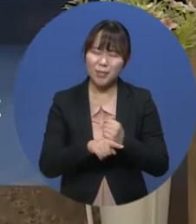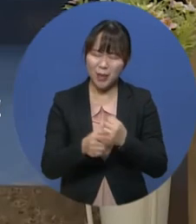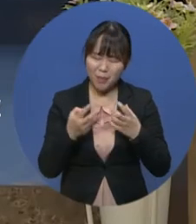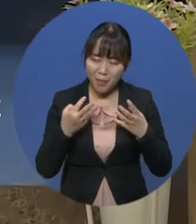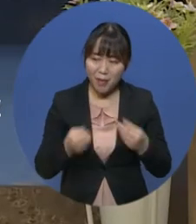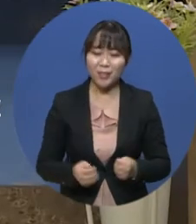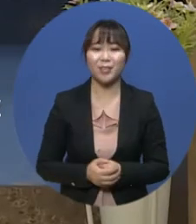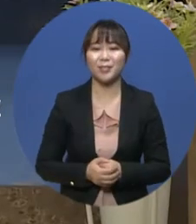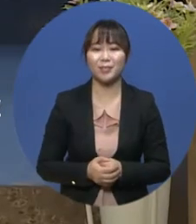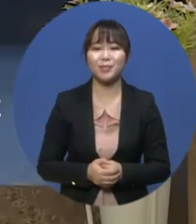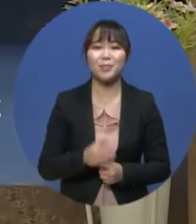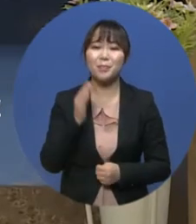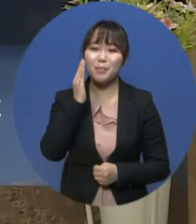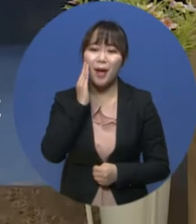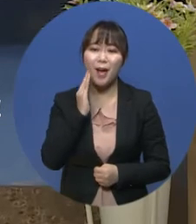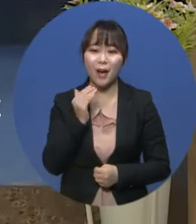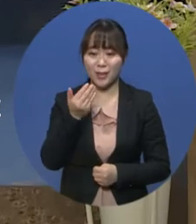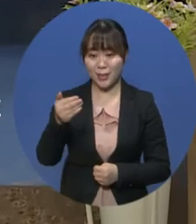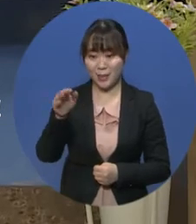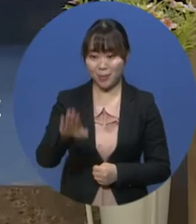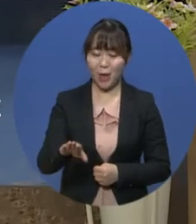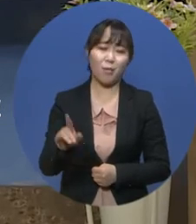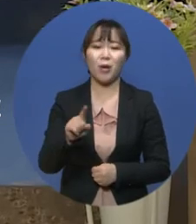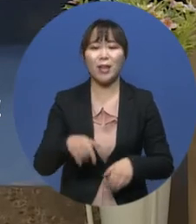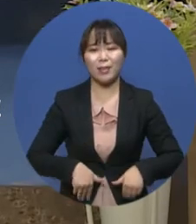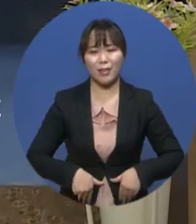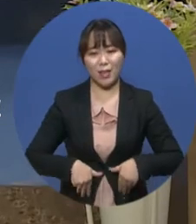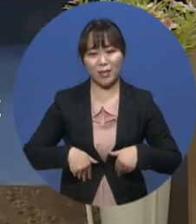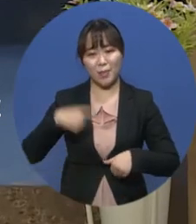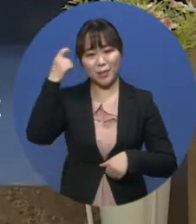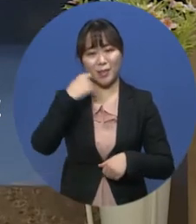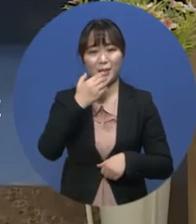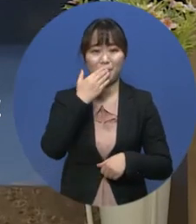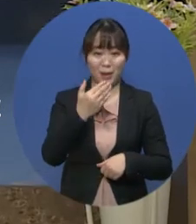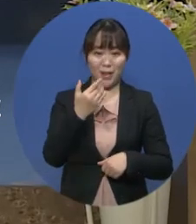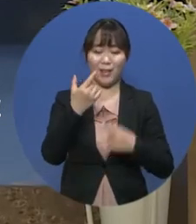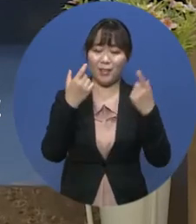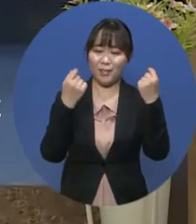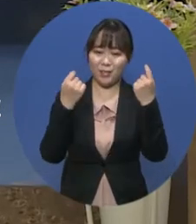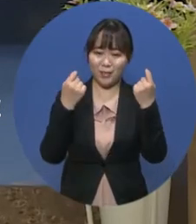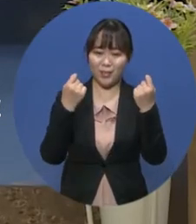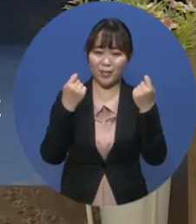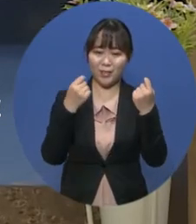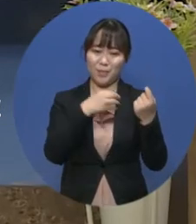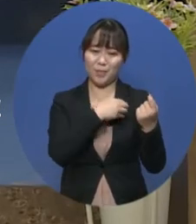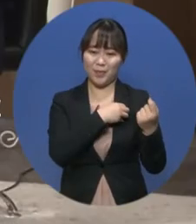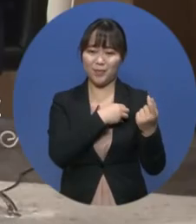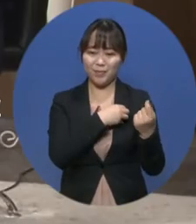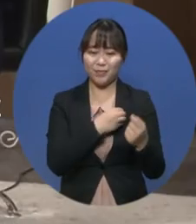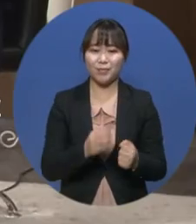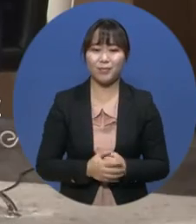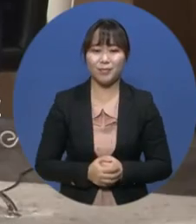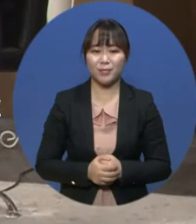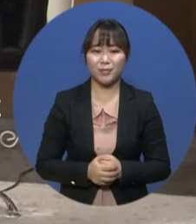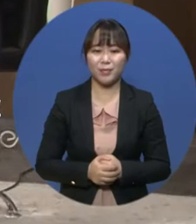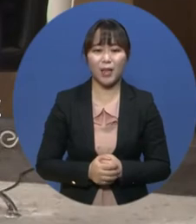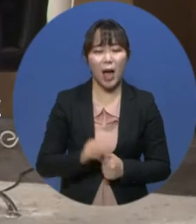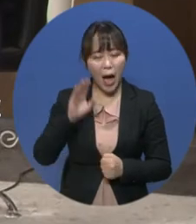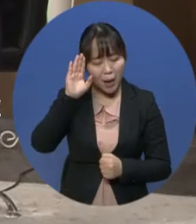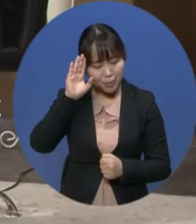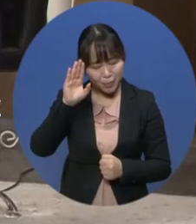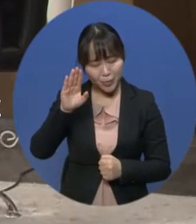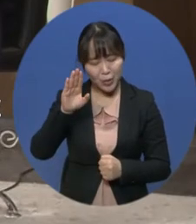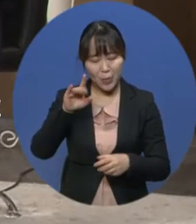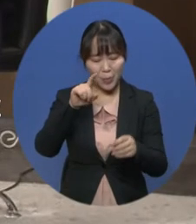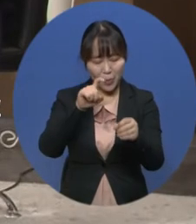있네요 그러니까 파란색 이지만 그런 뭔가 따뜻함이 느껴지는 그럼 됐지 했네요 그렇다면 앞으로의